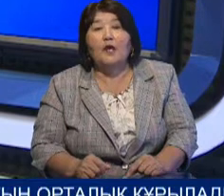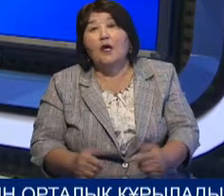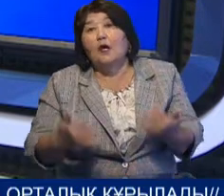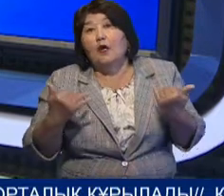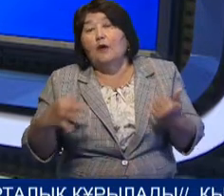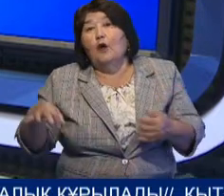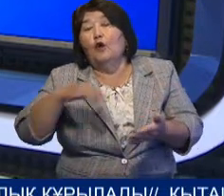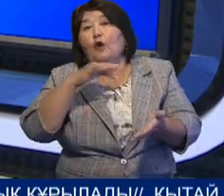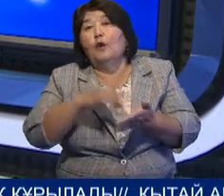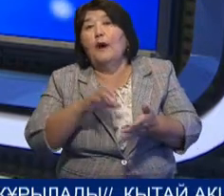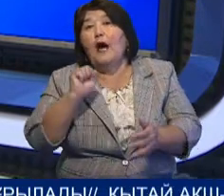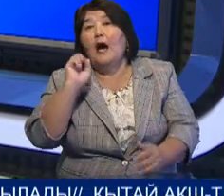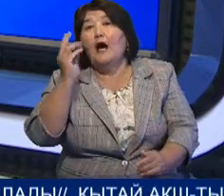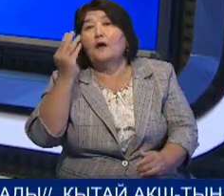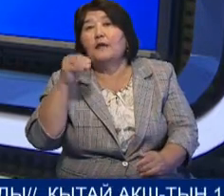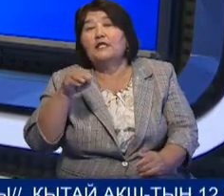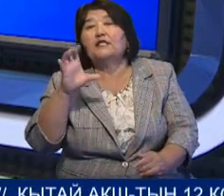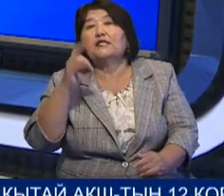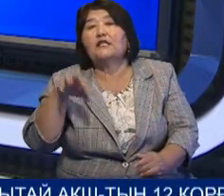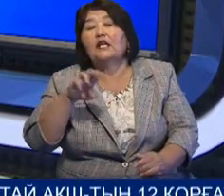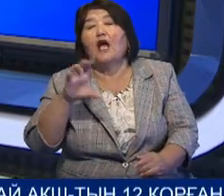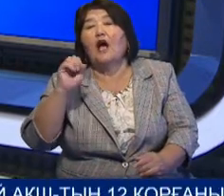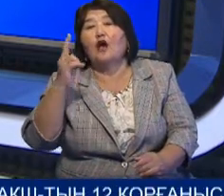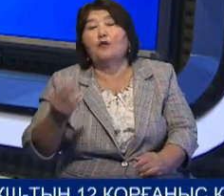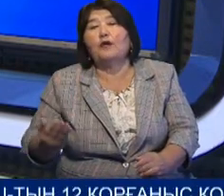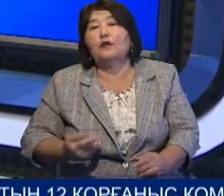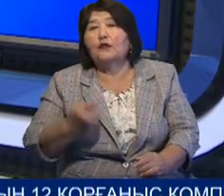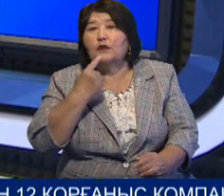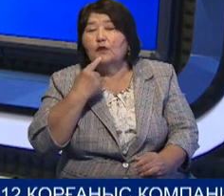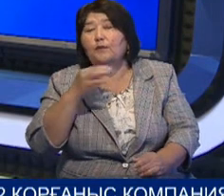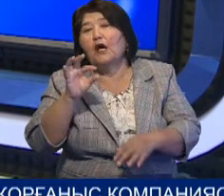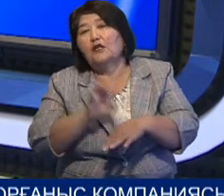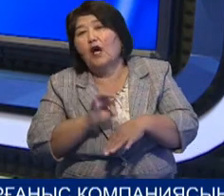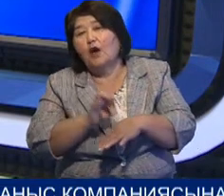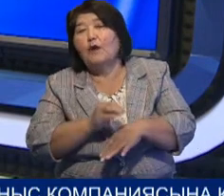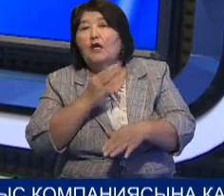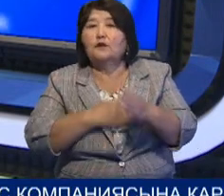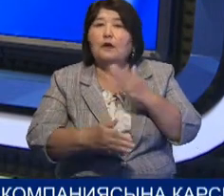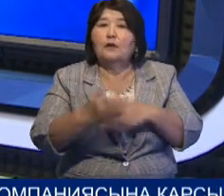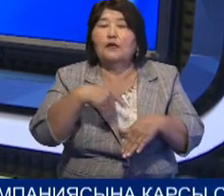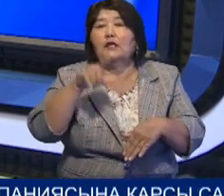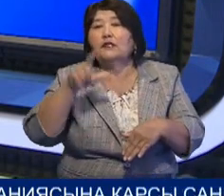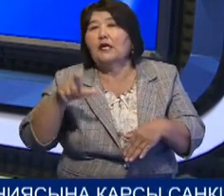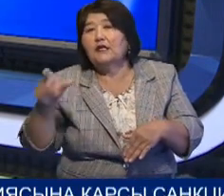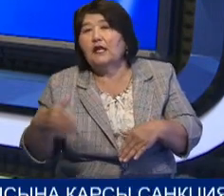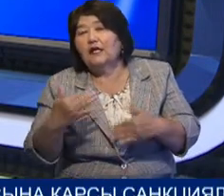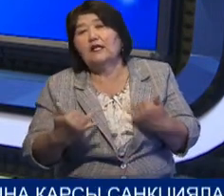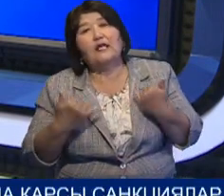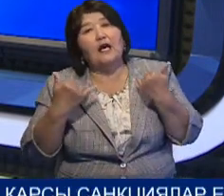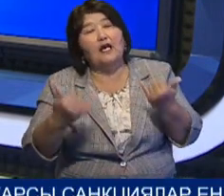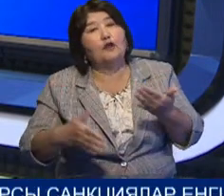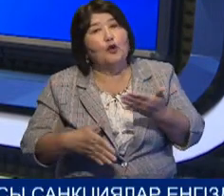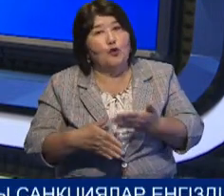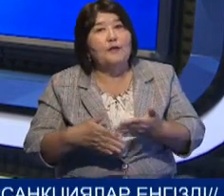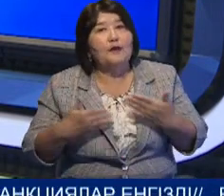Бүгін облыс орталығындағы Ағмешіт Сырдария мешіті әлеуметтік тұрмыс жағдайы төмен науқас сондай-ақ мүмкіндігі шектеулі мүгедек жандарға қайырымдылық